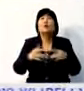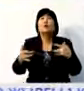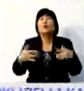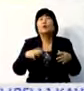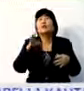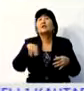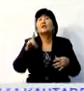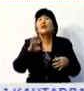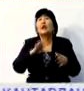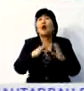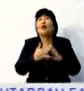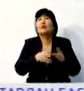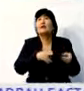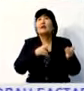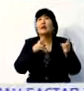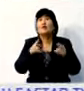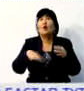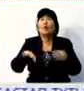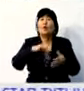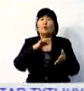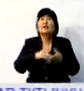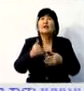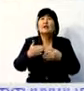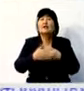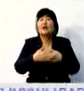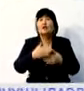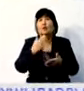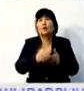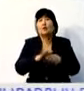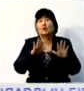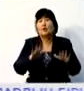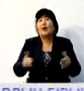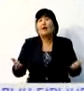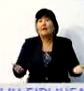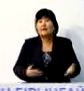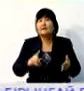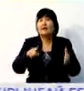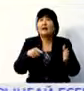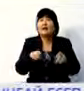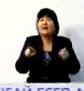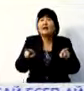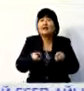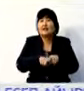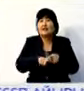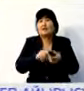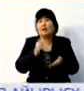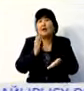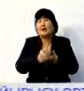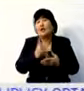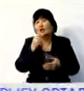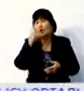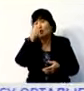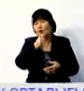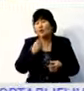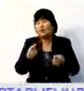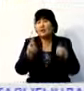көші Сырдария ауданында жалғасты. Облыс орталығына ең жақын орналасқан өлкенің тынысы қаламен тығыз байланысты. 200 жылдық